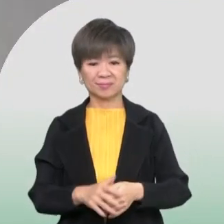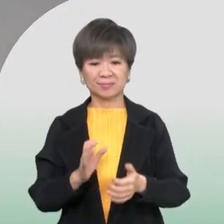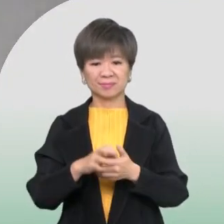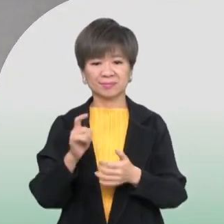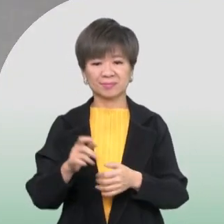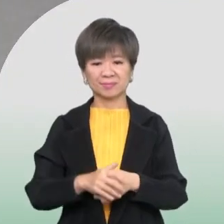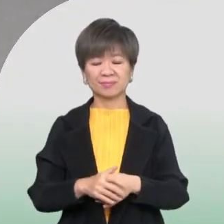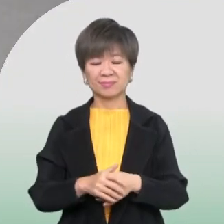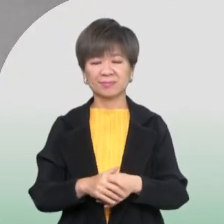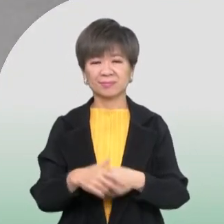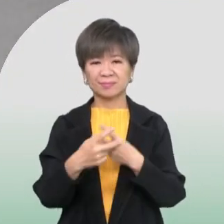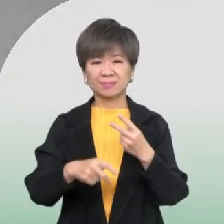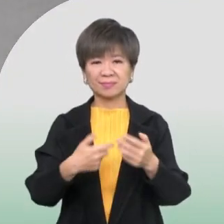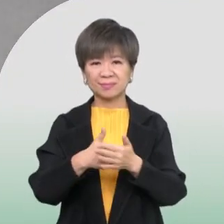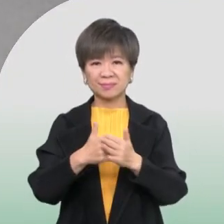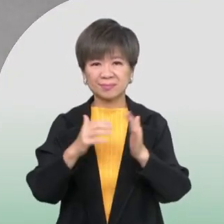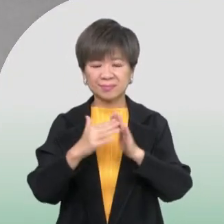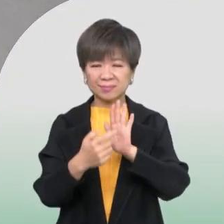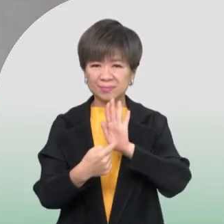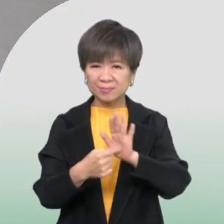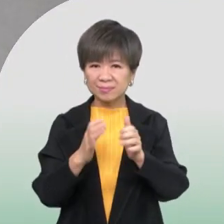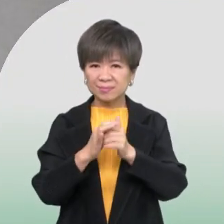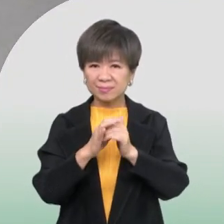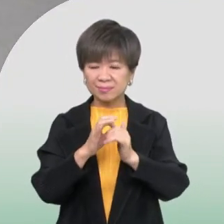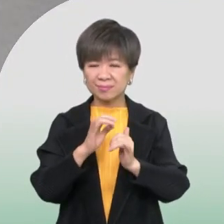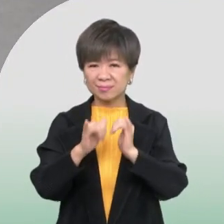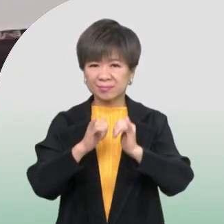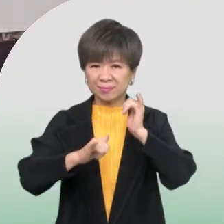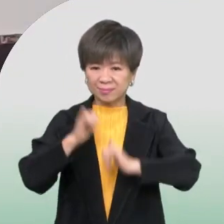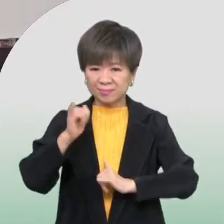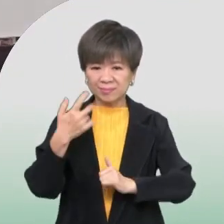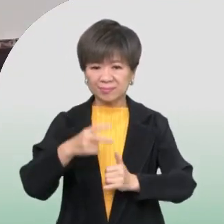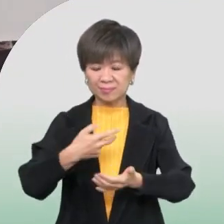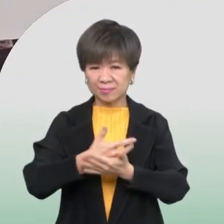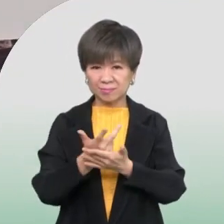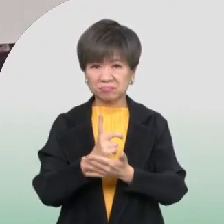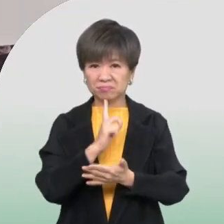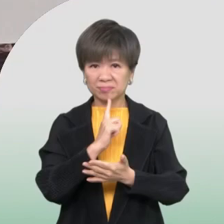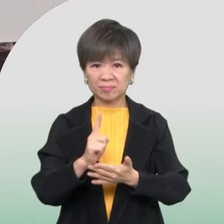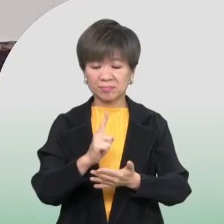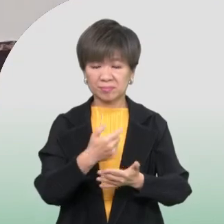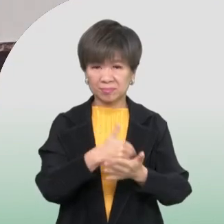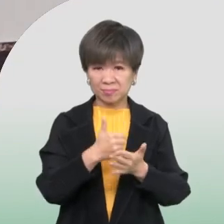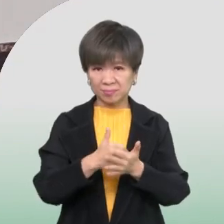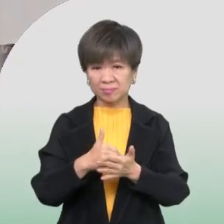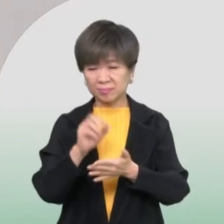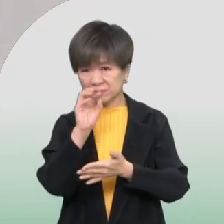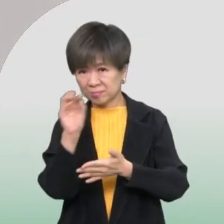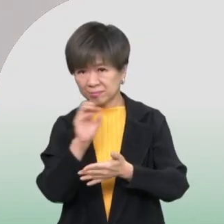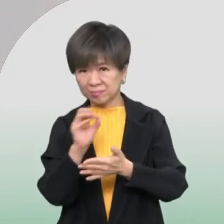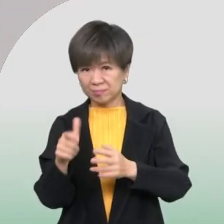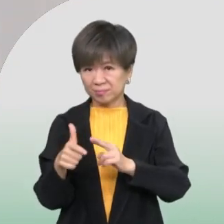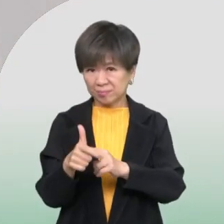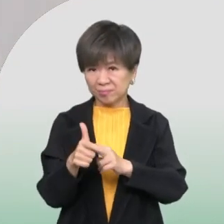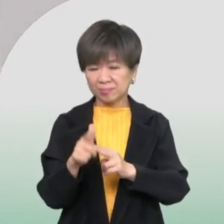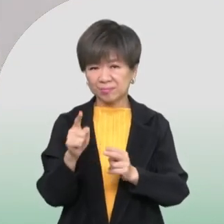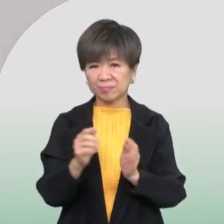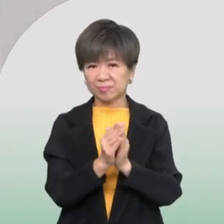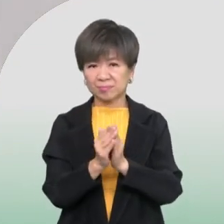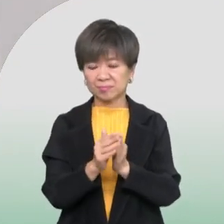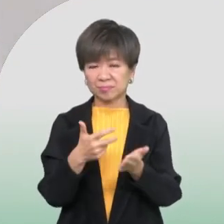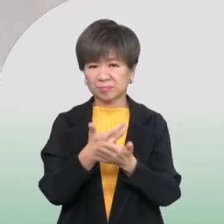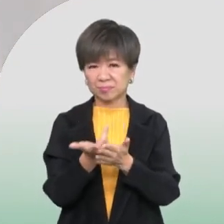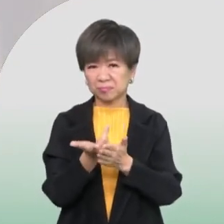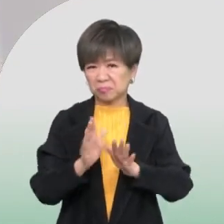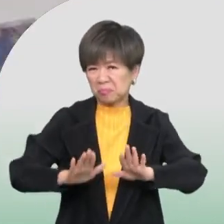罗桂丹讲，做地图同艺术家嘅故事，还有艺术内涵有突破的展现，让本民众了解桃园艺术发展的